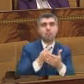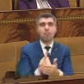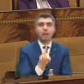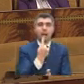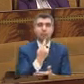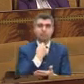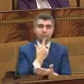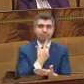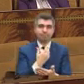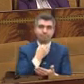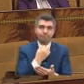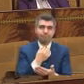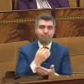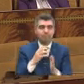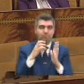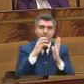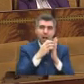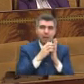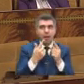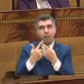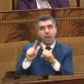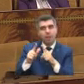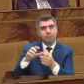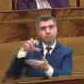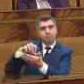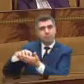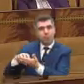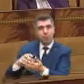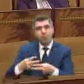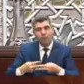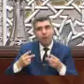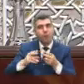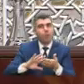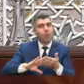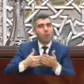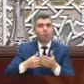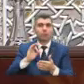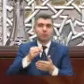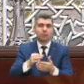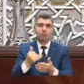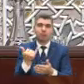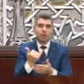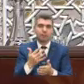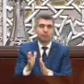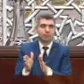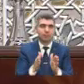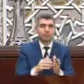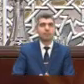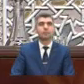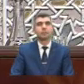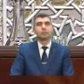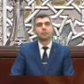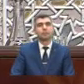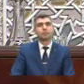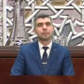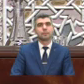هذه المشاكل وتزويد مراكز قرويه بعدادات ذات القدره العاليه لتشجيع الاستثمارات. وشكرا. شكرا محترم. شكرا. انتهى الوقت.